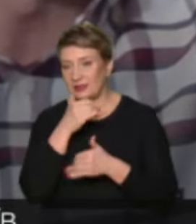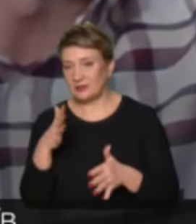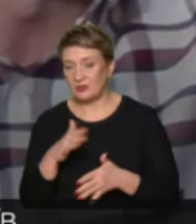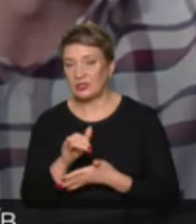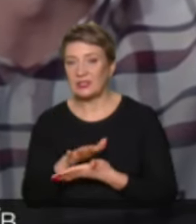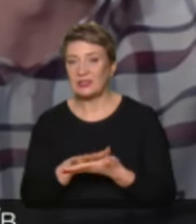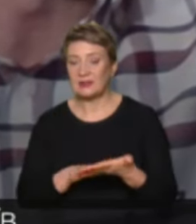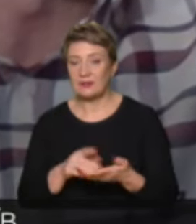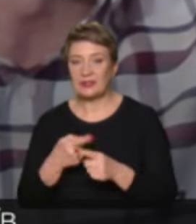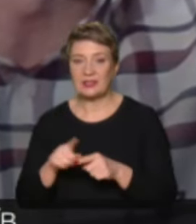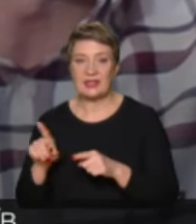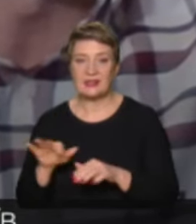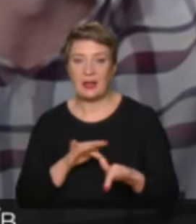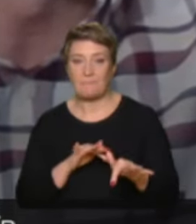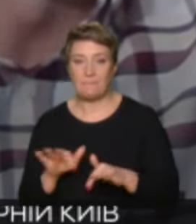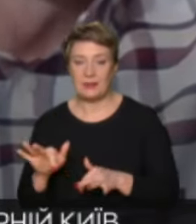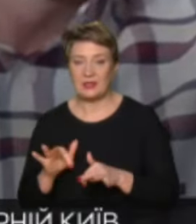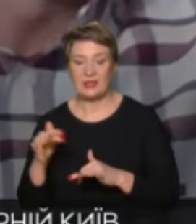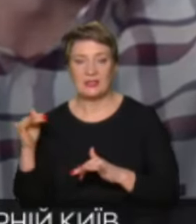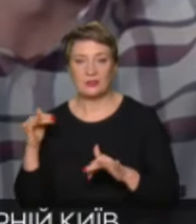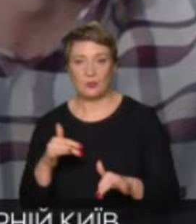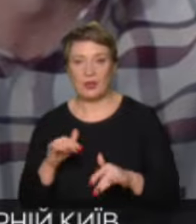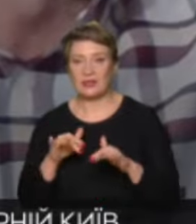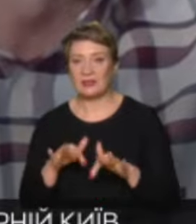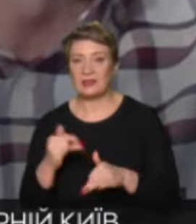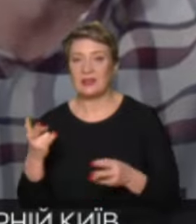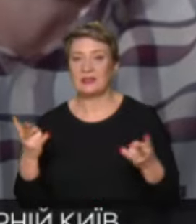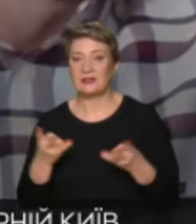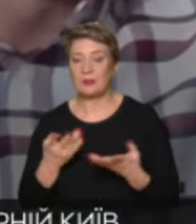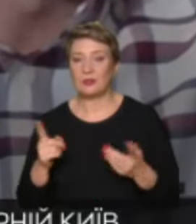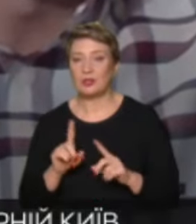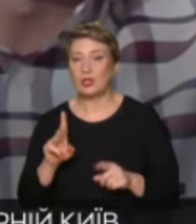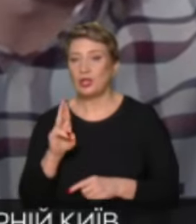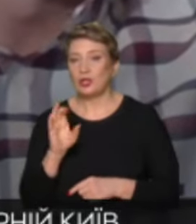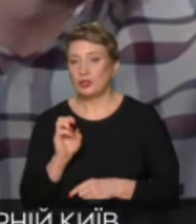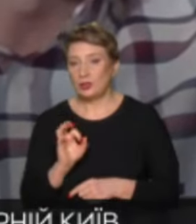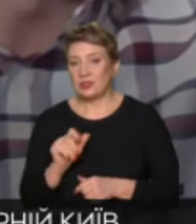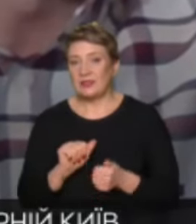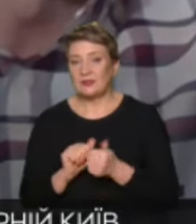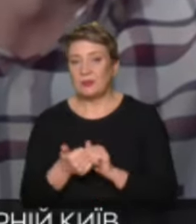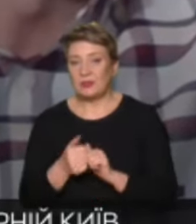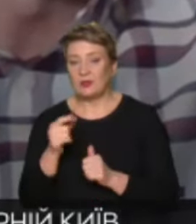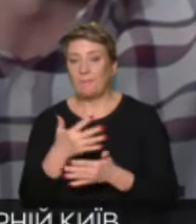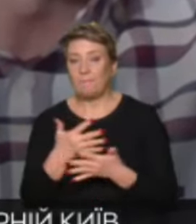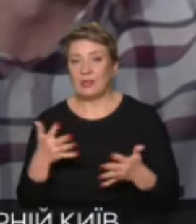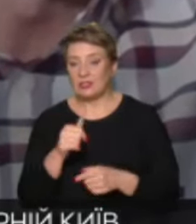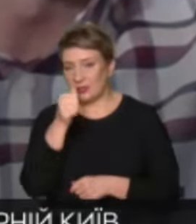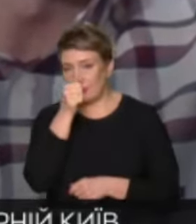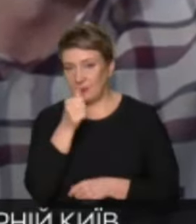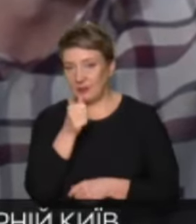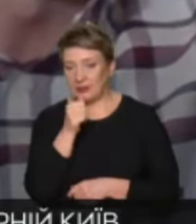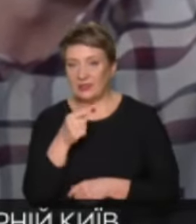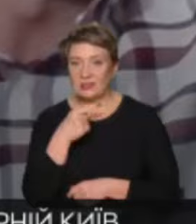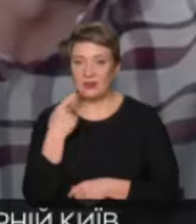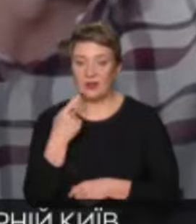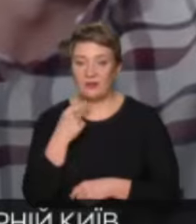цей темп, інтенсивність наступальних дій. Їм треба щось змінювати. Про це вже більш ніж як місяць говорять їх